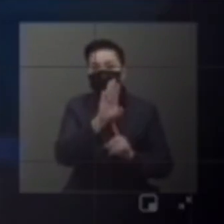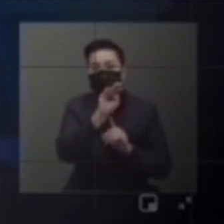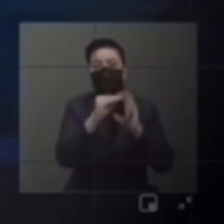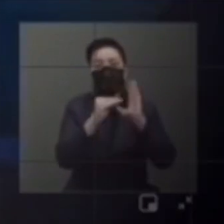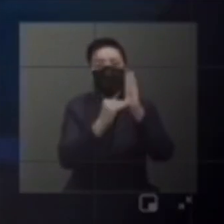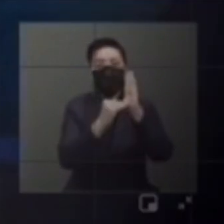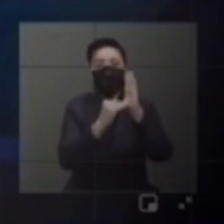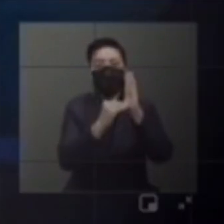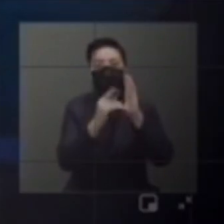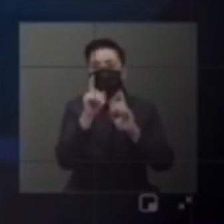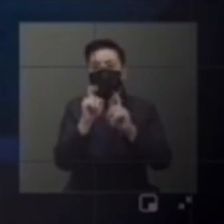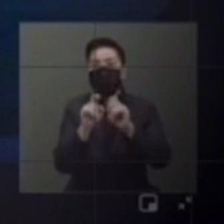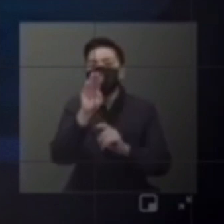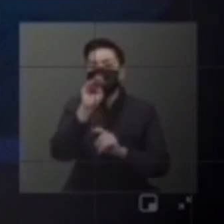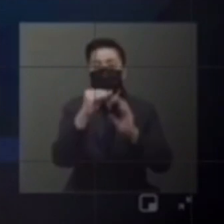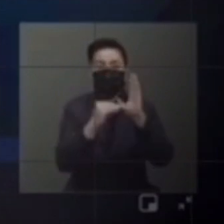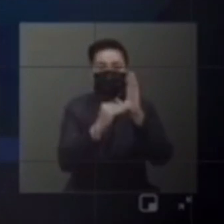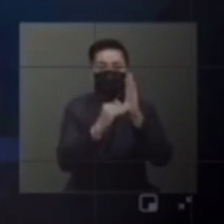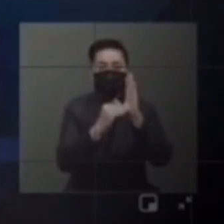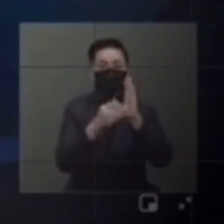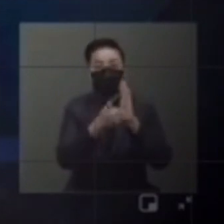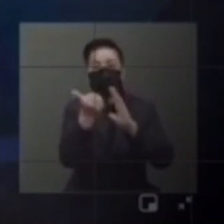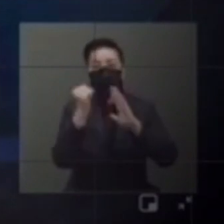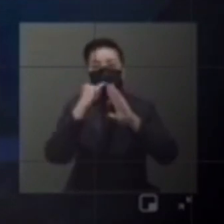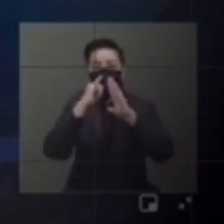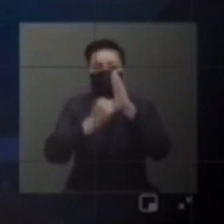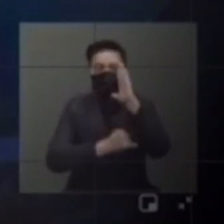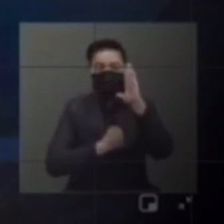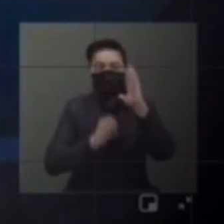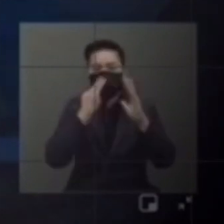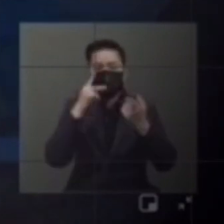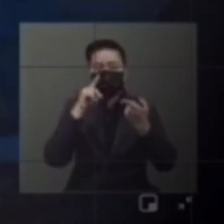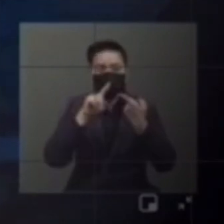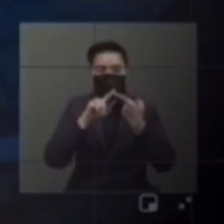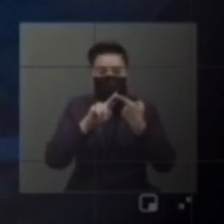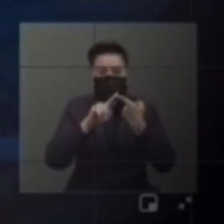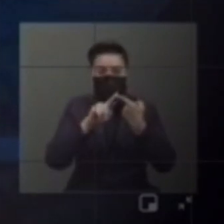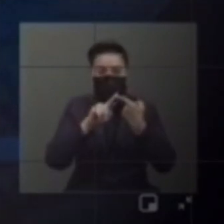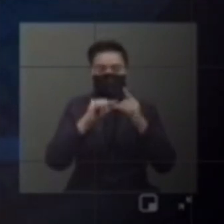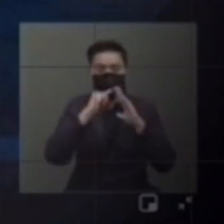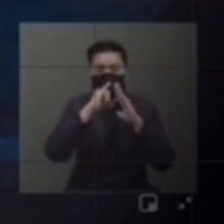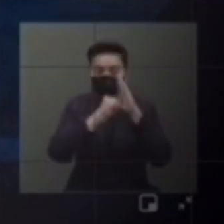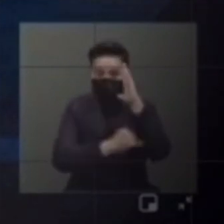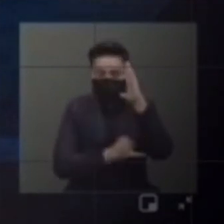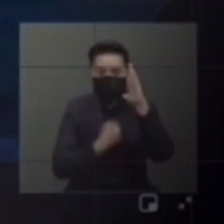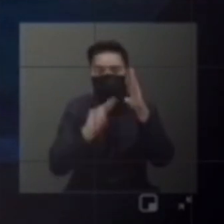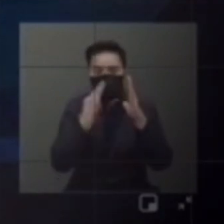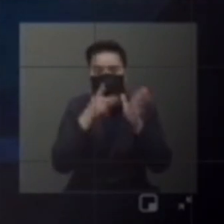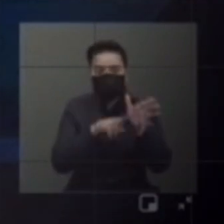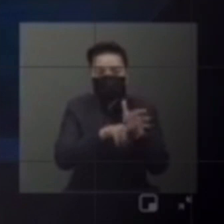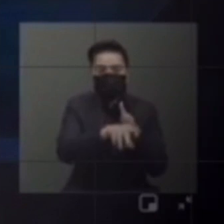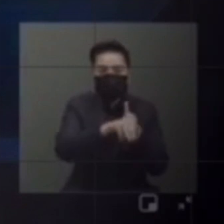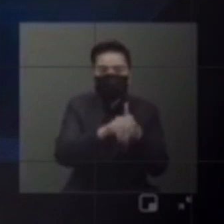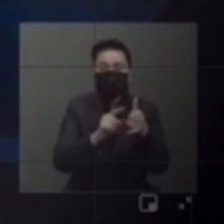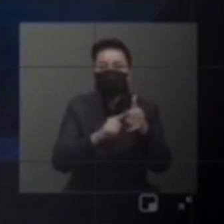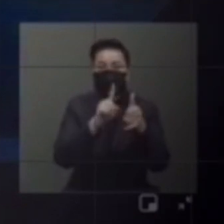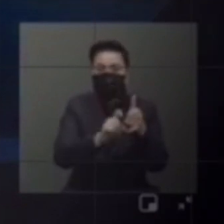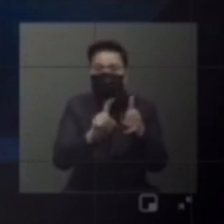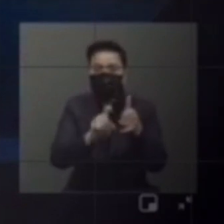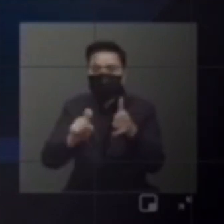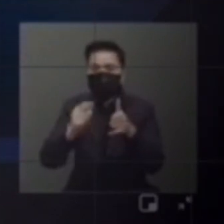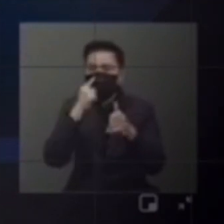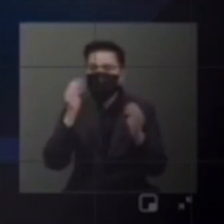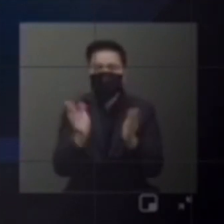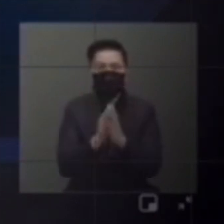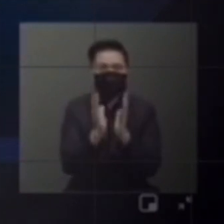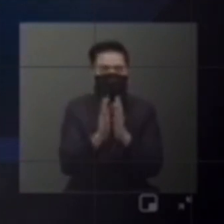ทม.นะคะแล้วก็อื่นๆจะเห็นได้ว่าในส่วนของจังหวัดต่างๆเนี่ยตัวเลขยอดผู้เสียชีวิตจะค่อนข้างสูง